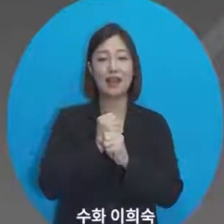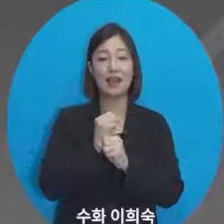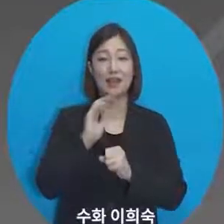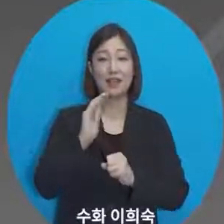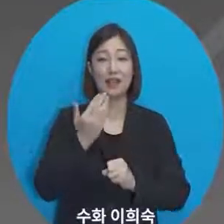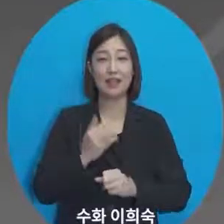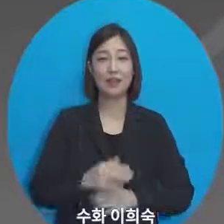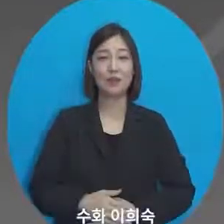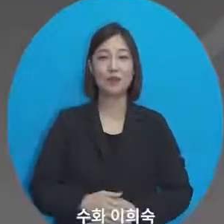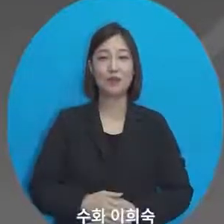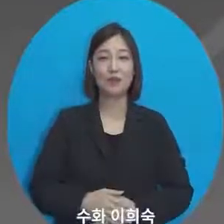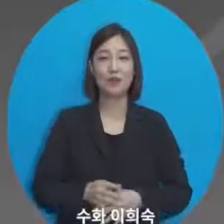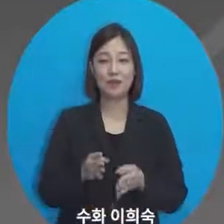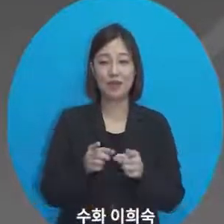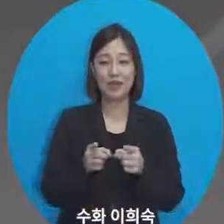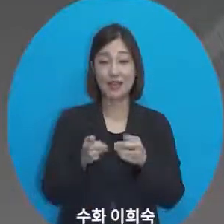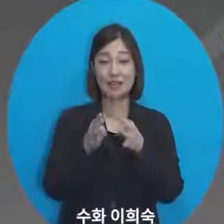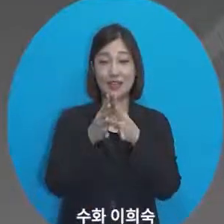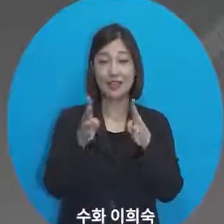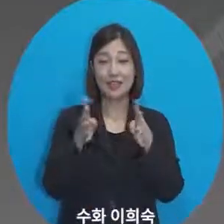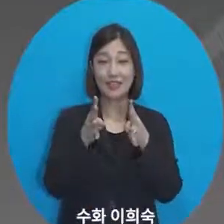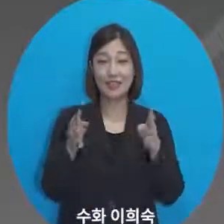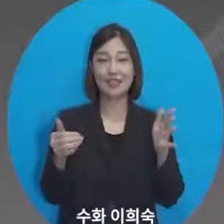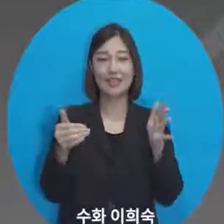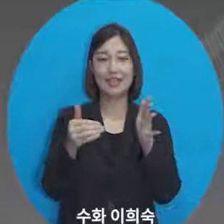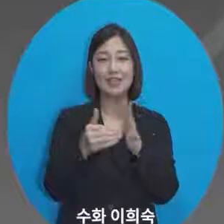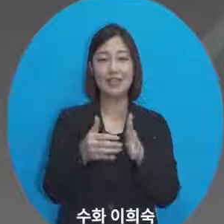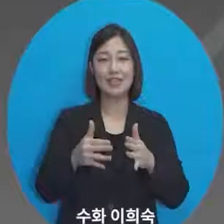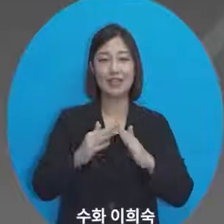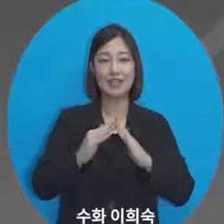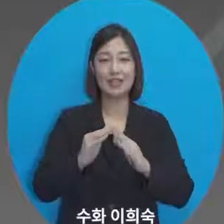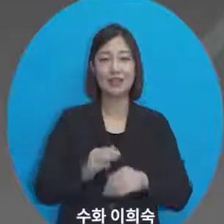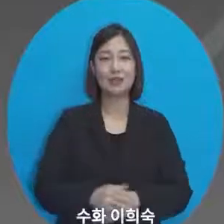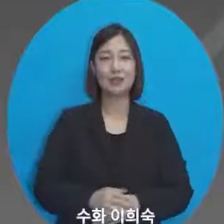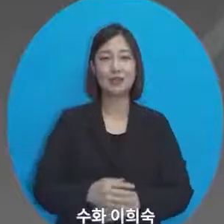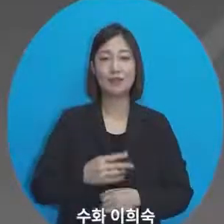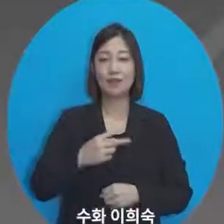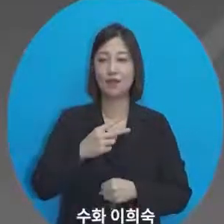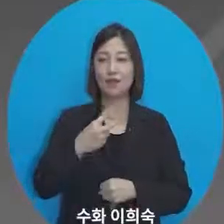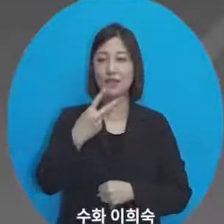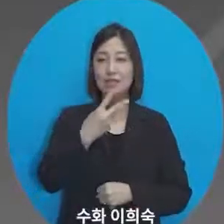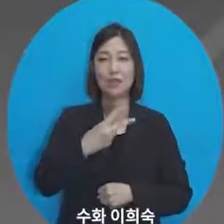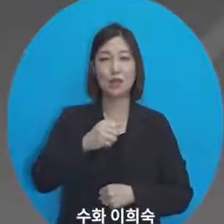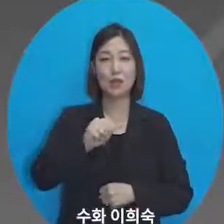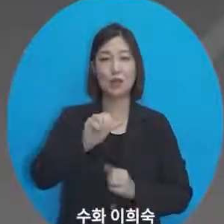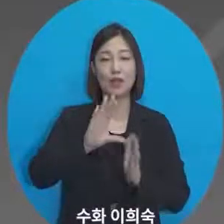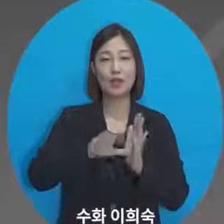철골조 그리고 지상 4층으로 계획을 하였습니다. 그리고 2005년 완공이 되었고,